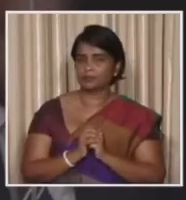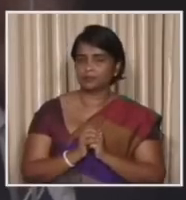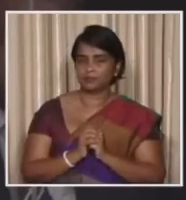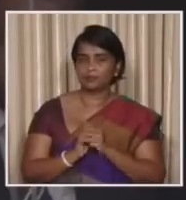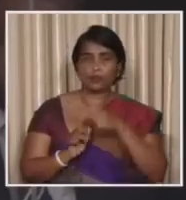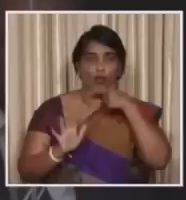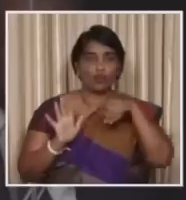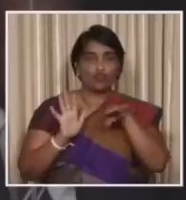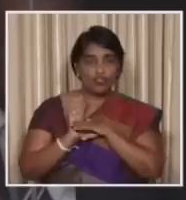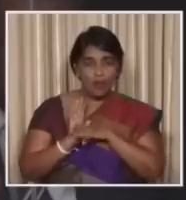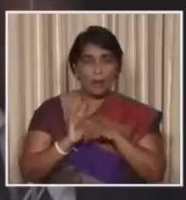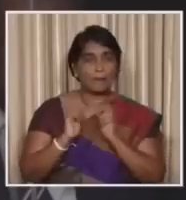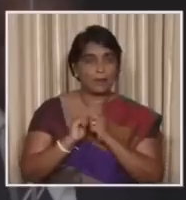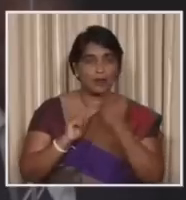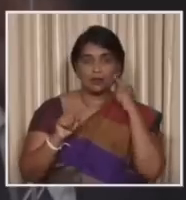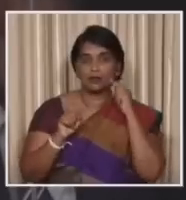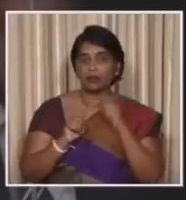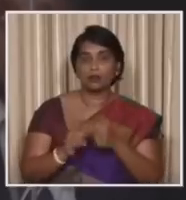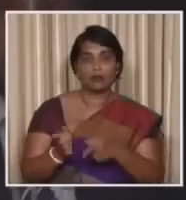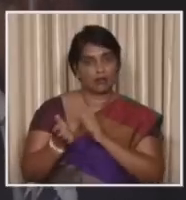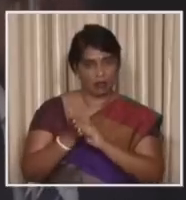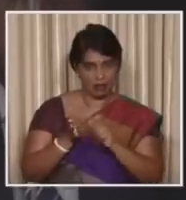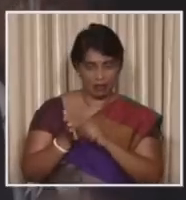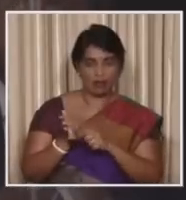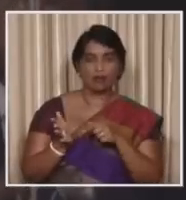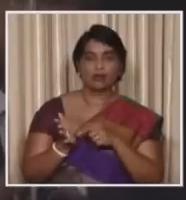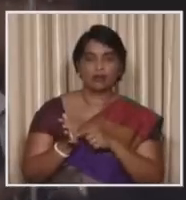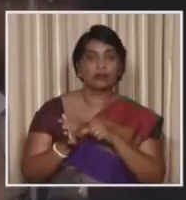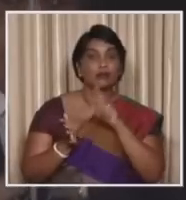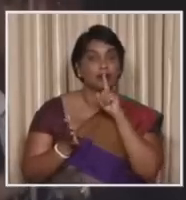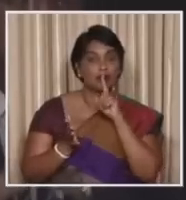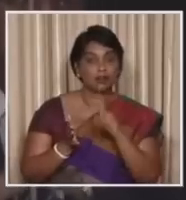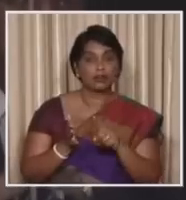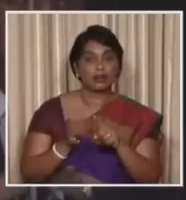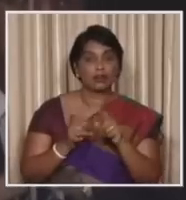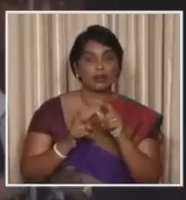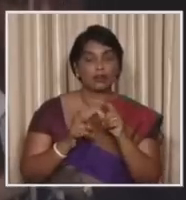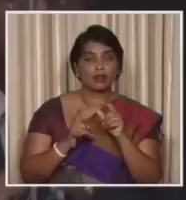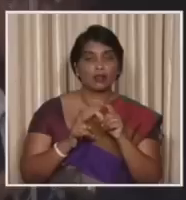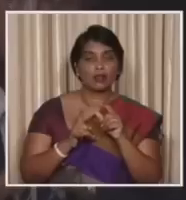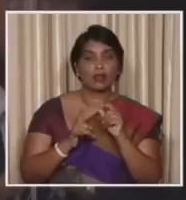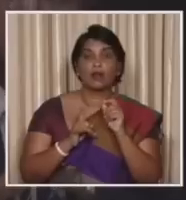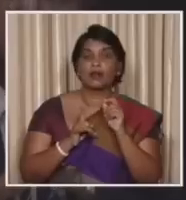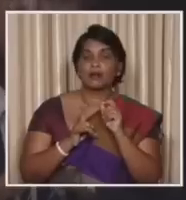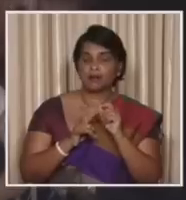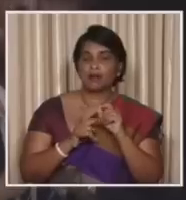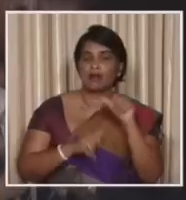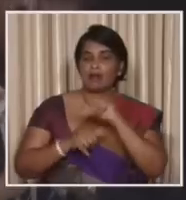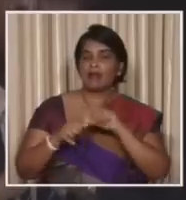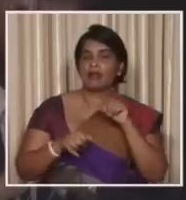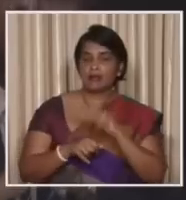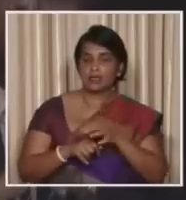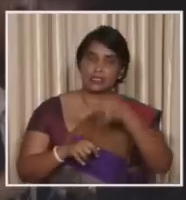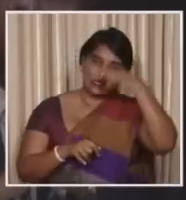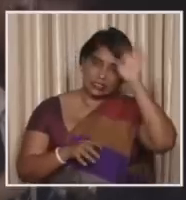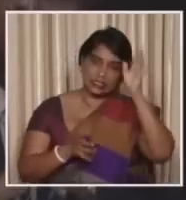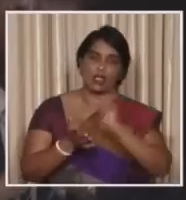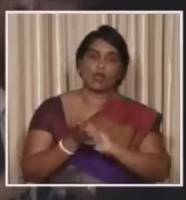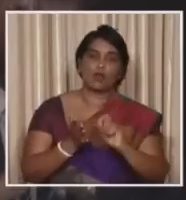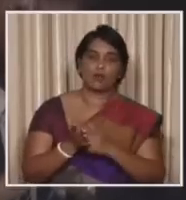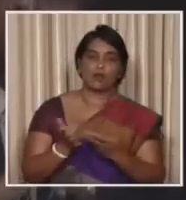සෙක්‍රටේරියට්. දැන් ඒක ගැන මේක ලියලා තියෙනවා. මේක කියලා තියෙන්නේ පී ටොම්ස් නම් ආයතනයක් තිබුණා. එක්ක මේක සිංහලෙන් ලියන්න